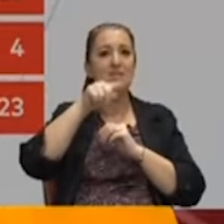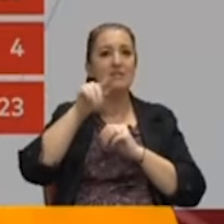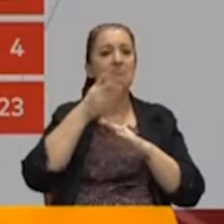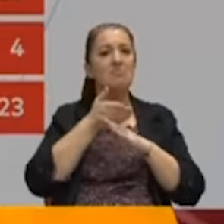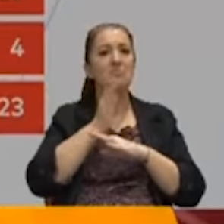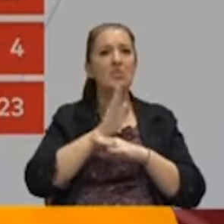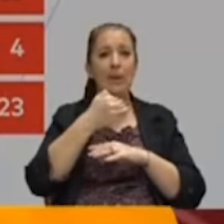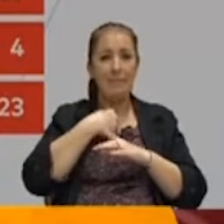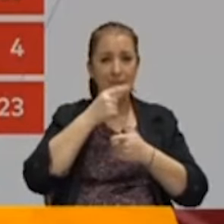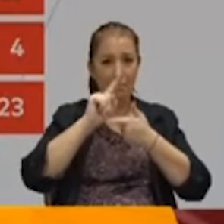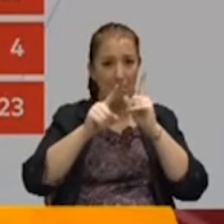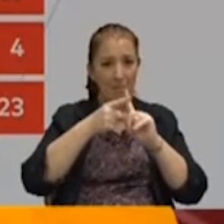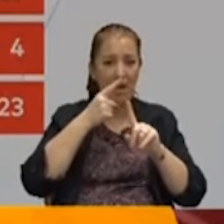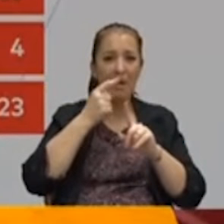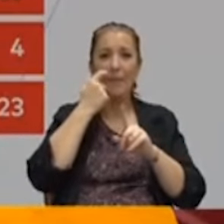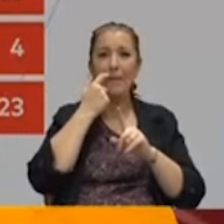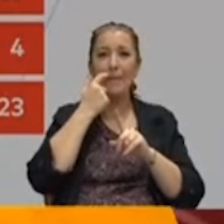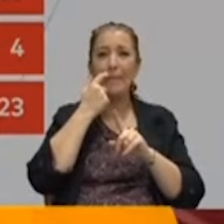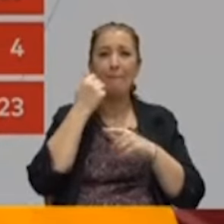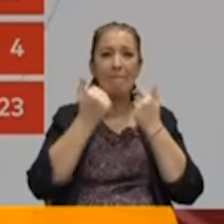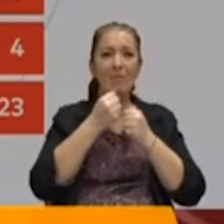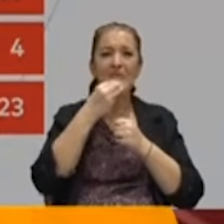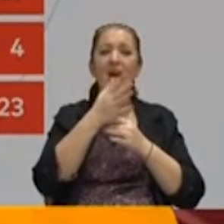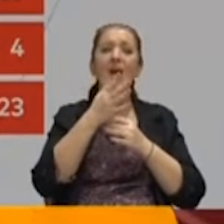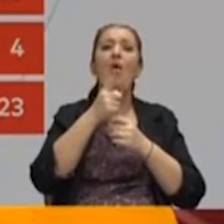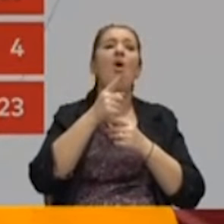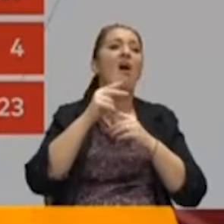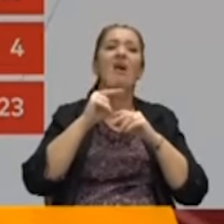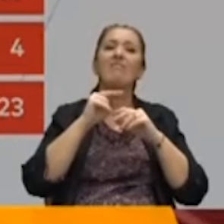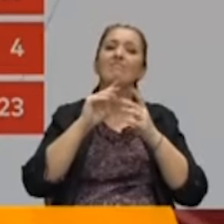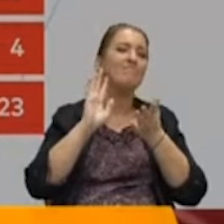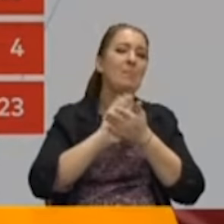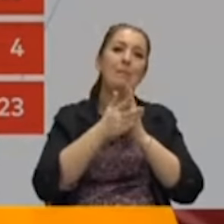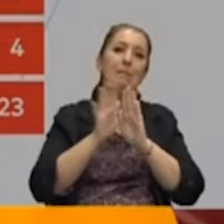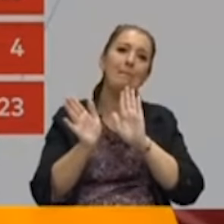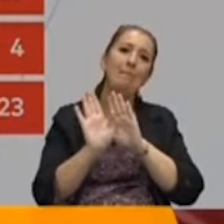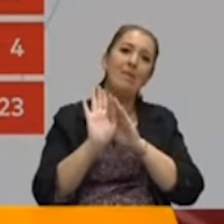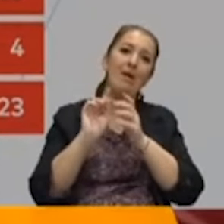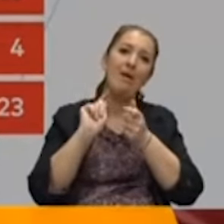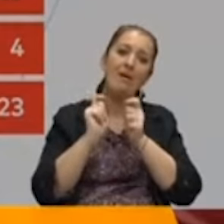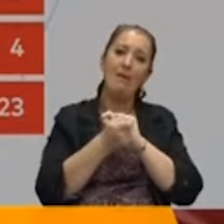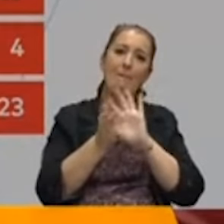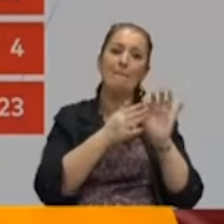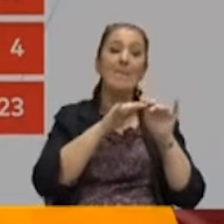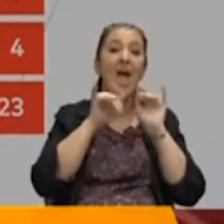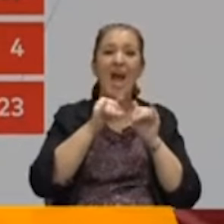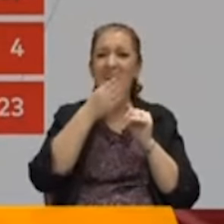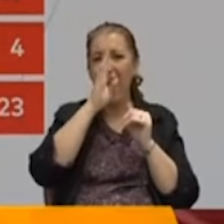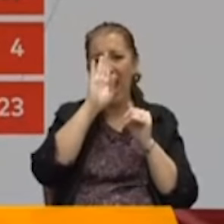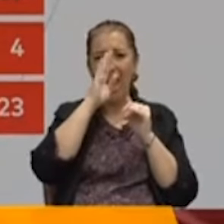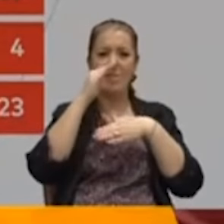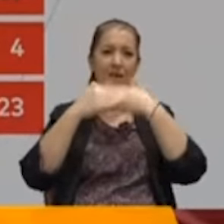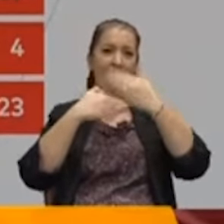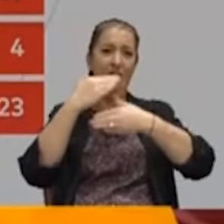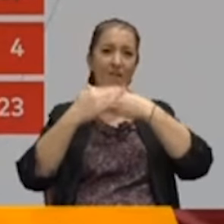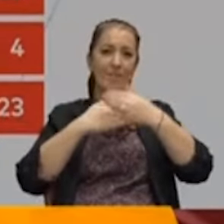Doğru, bizim partilere falan filan verdiğimiz araç devri bitti. Örneğin aynı kağıt havluyu bile,